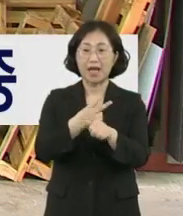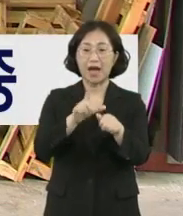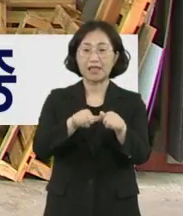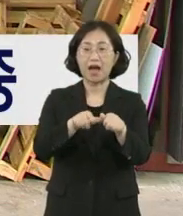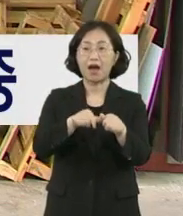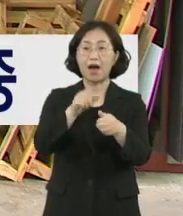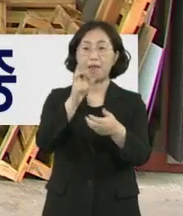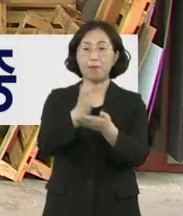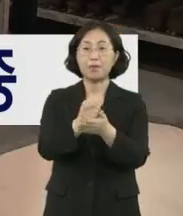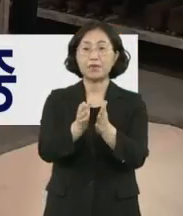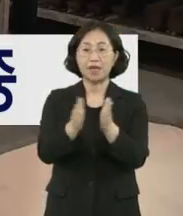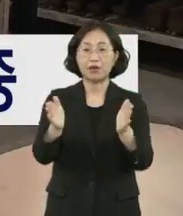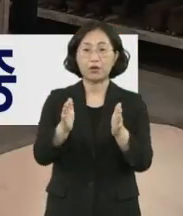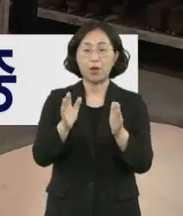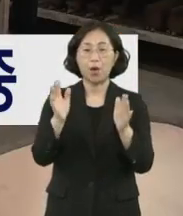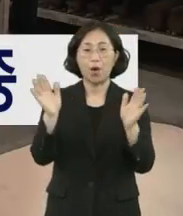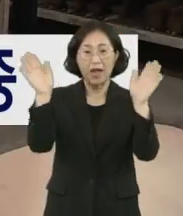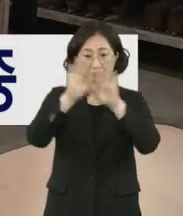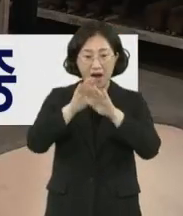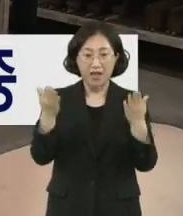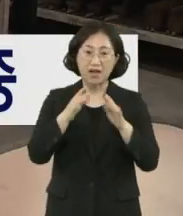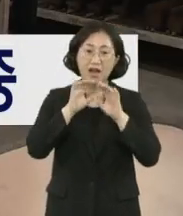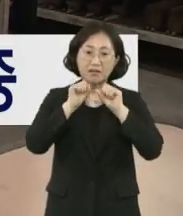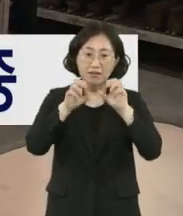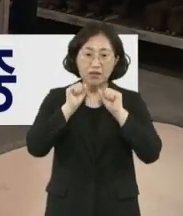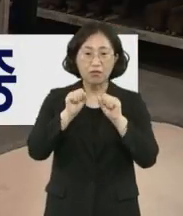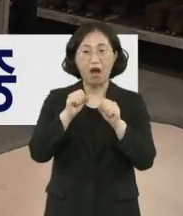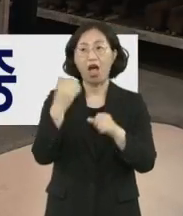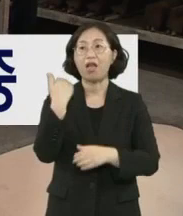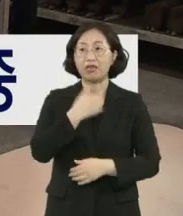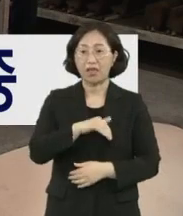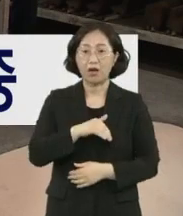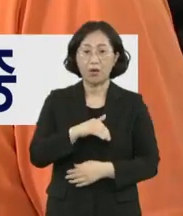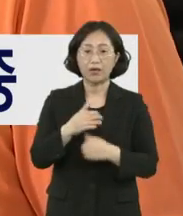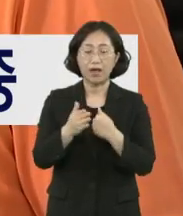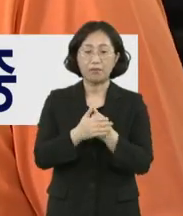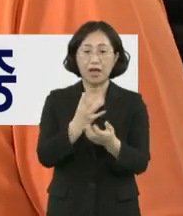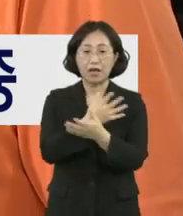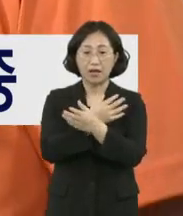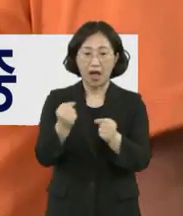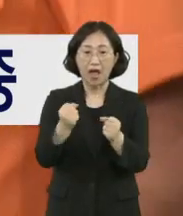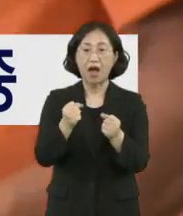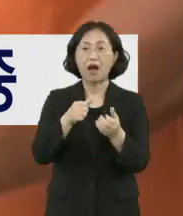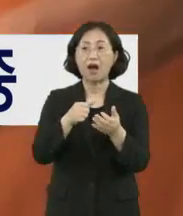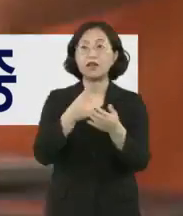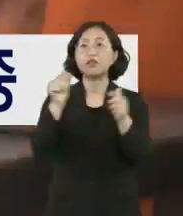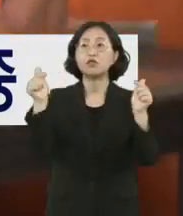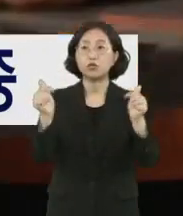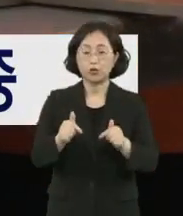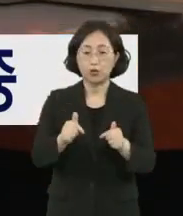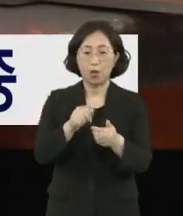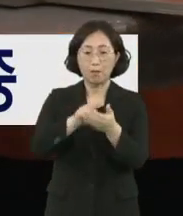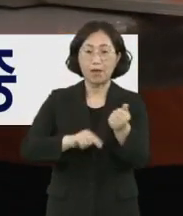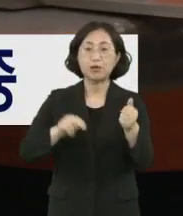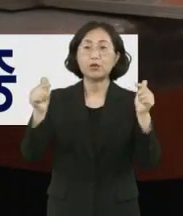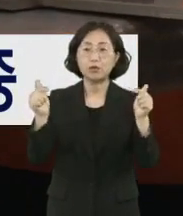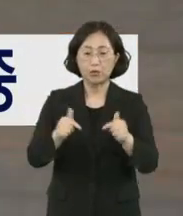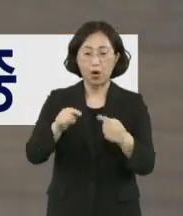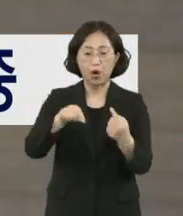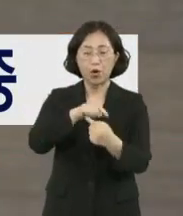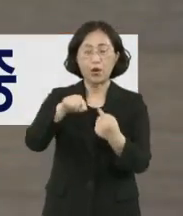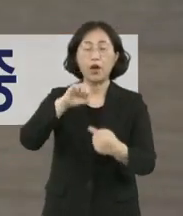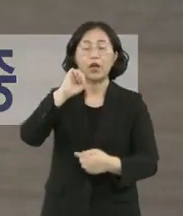시행으로 야근이나 특근 등을 할 수 없게 됐고 이 때문에 수주 물량이 줄고 매출이 감소해 경영난이